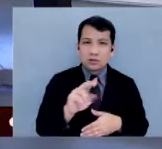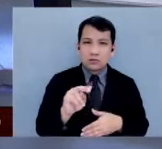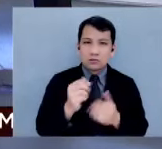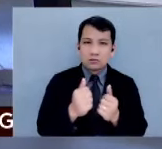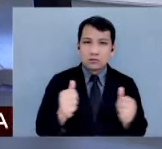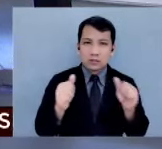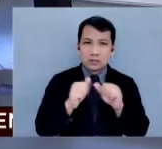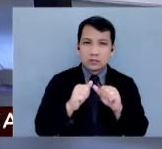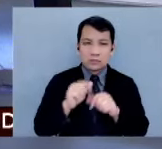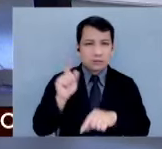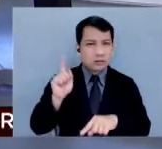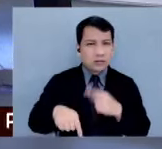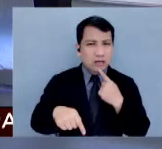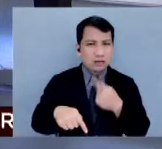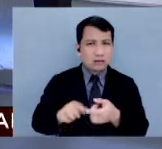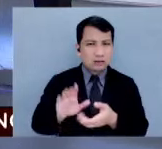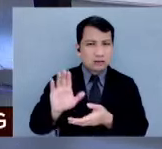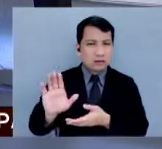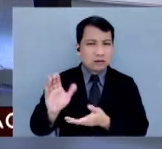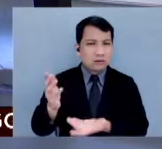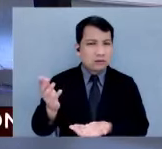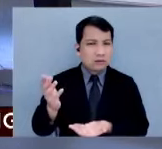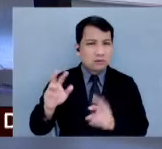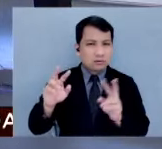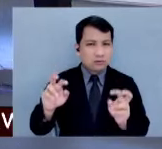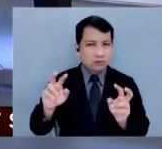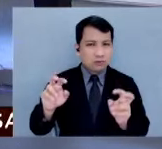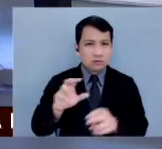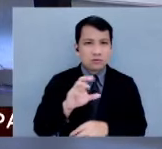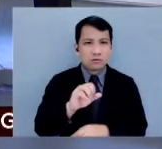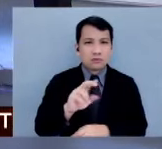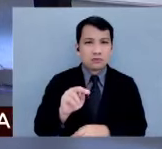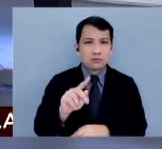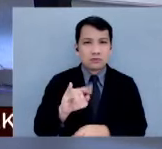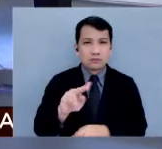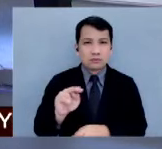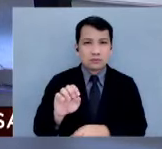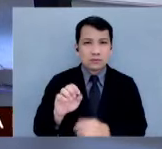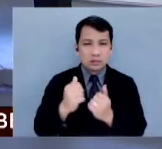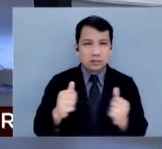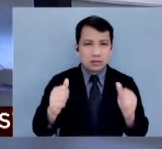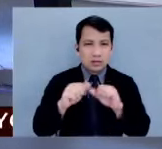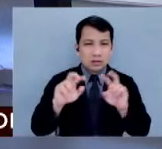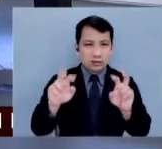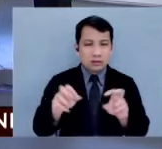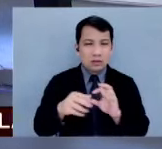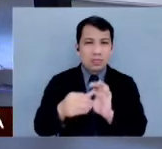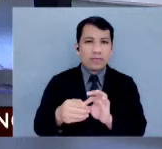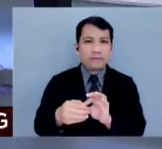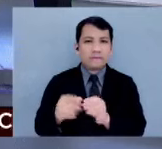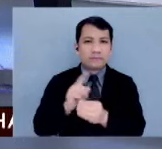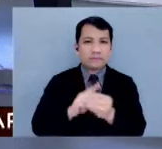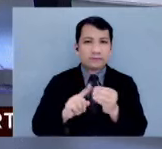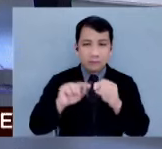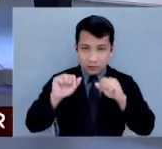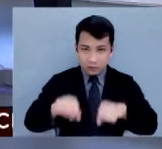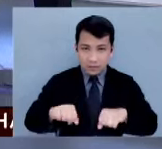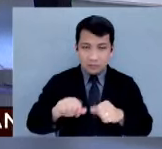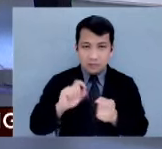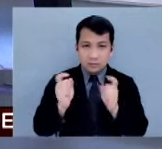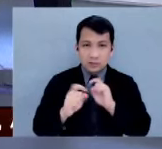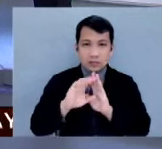hindi nga binabanggit doon ang katagang CONAS or Constituent Assembly. Ang nakalagay lamang, pwede ang pag-amyenda sa